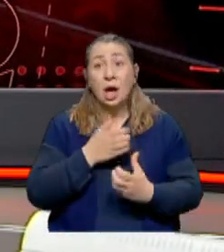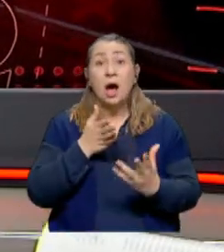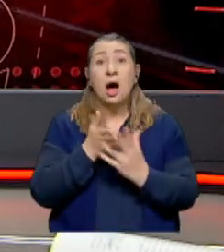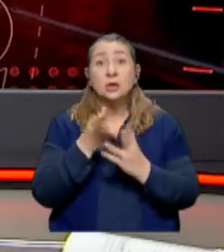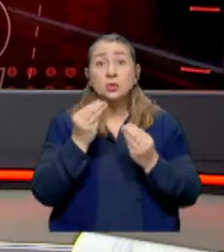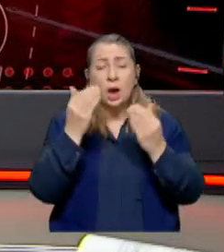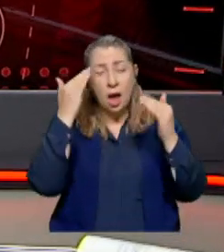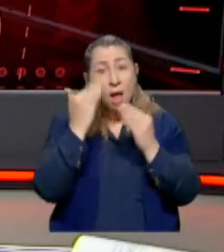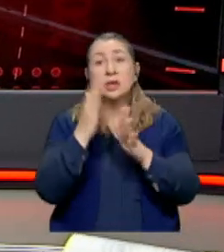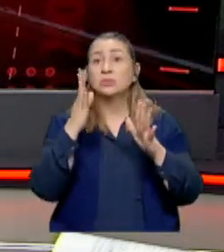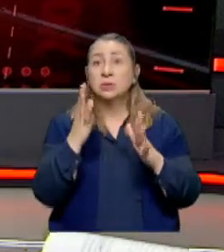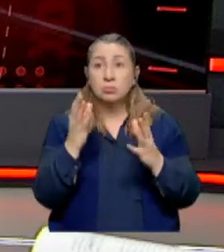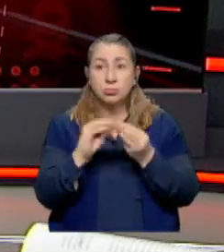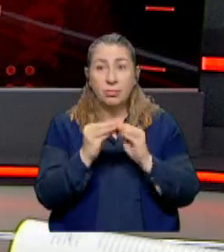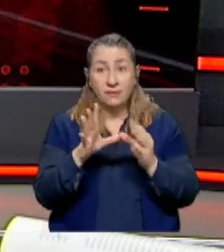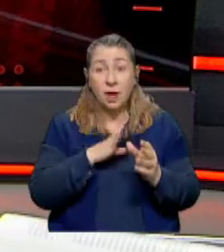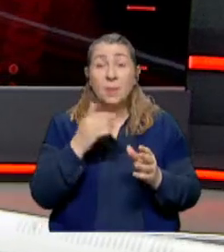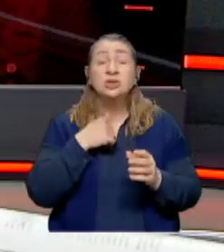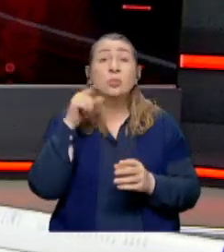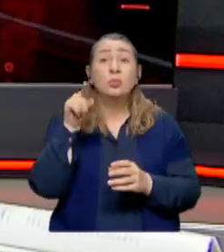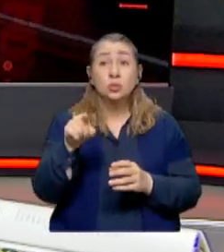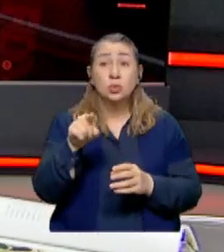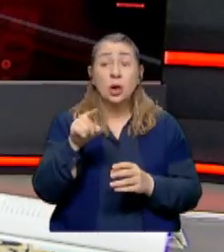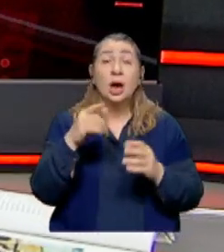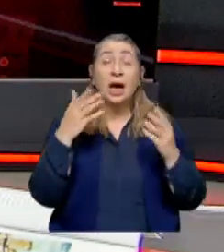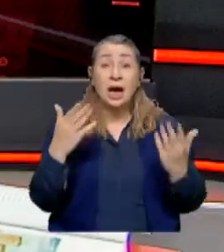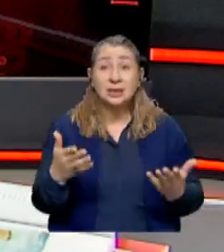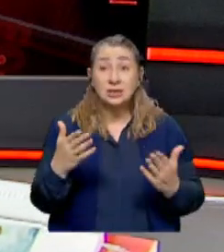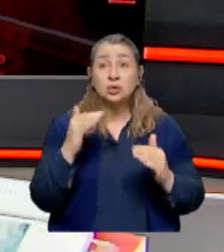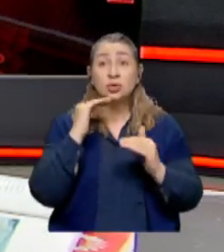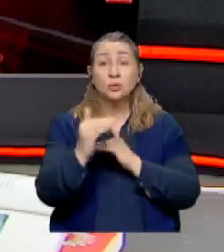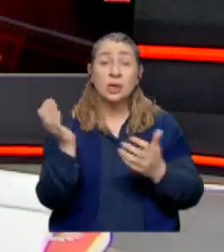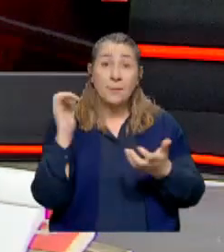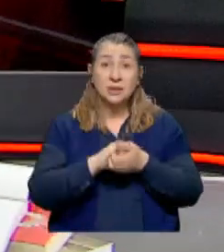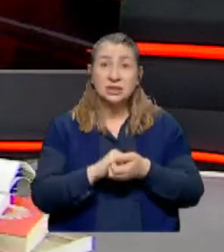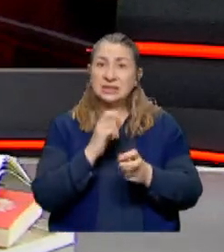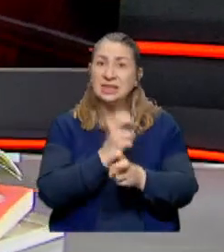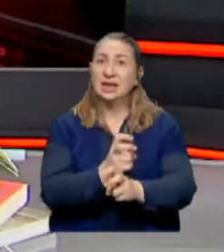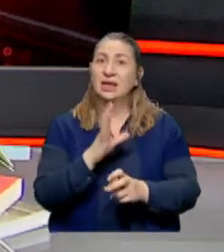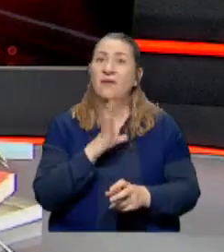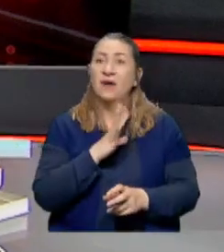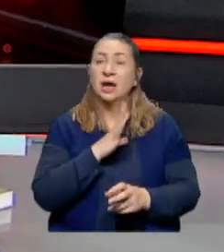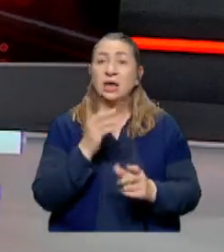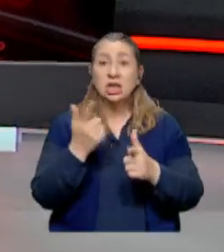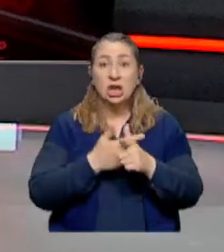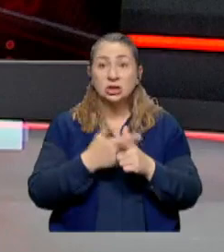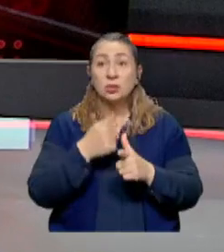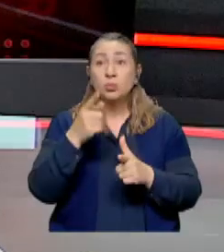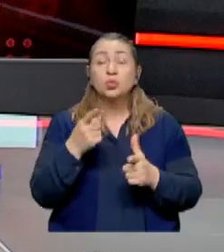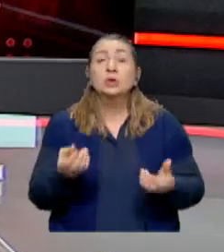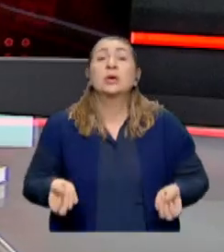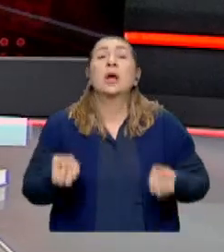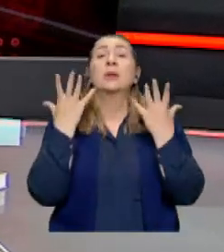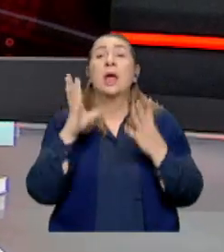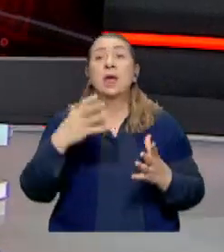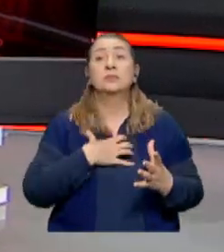ciddi anlaşmazlıklar çıkma ihtimali var. Bence bu durum artık toplumsal barışı bile tehdit edecek bir noktaya geliyor. Kiracılar bunun altından